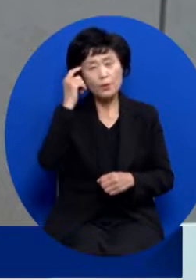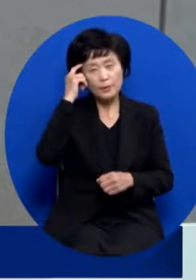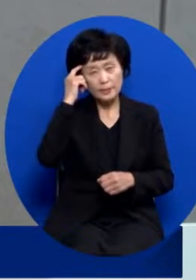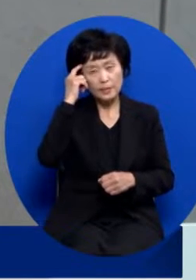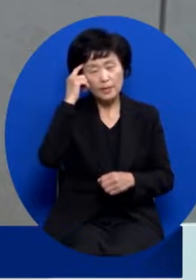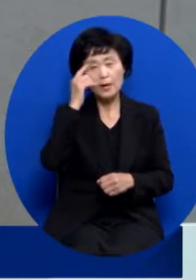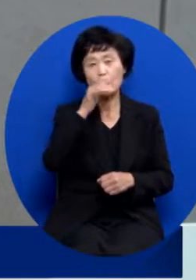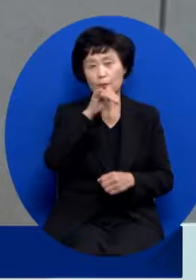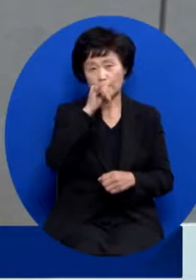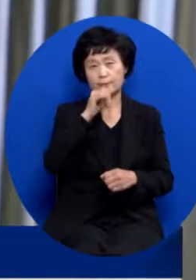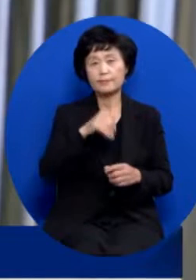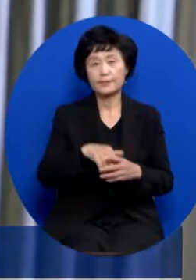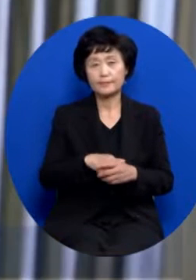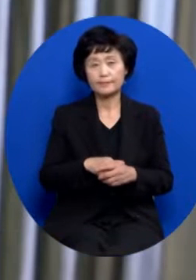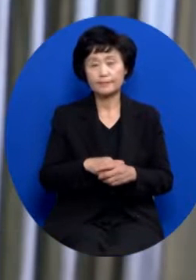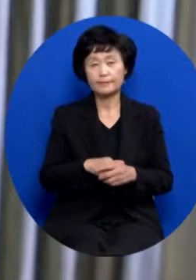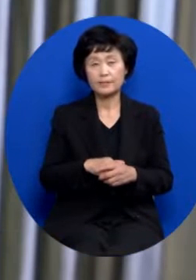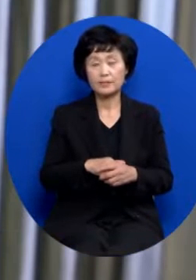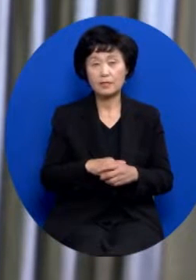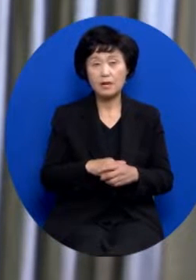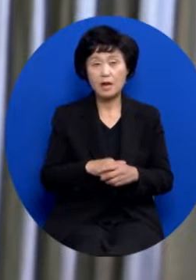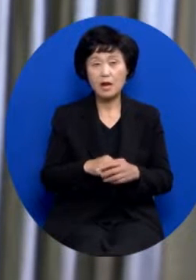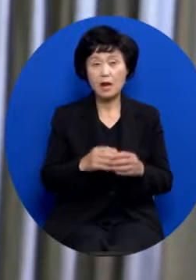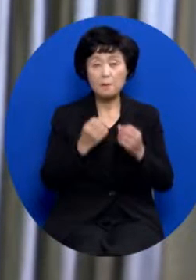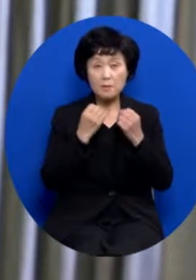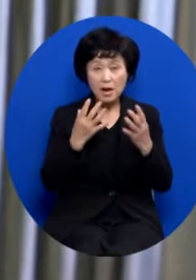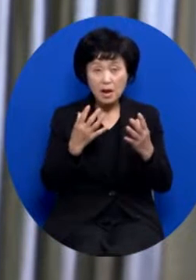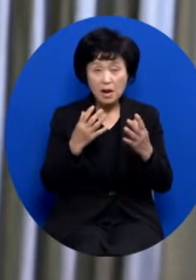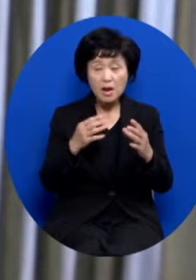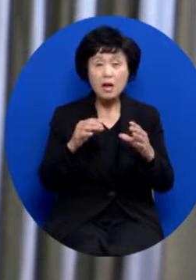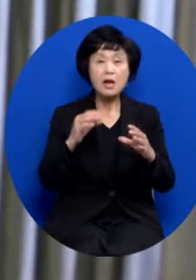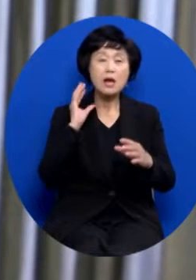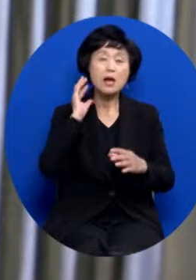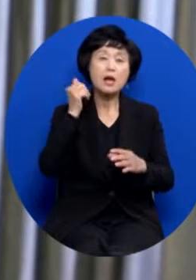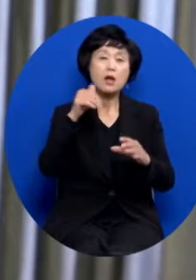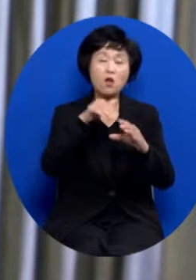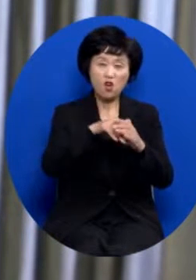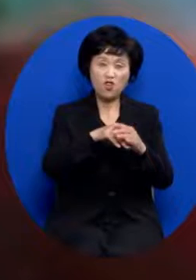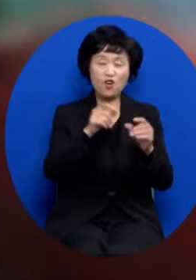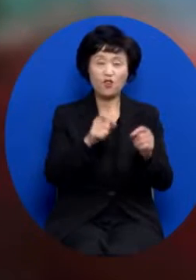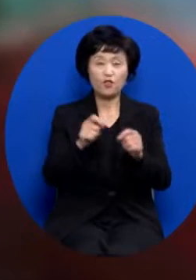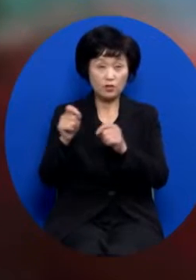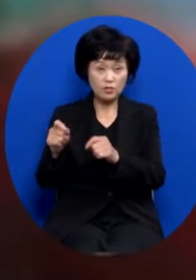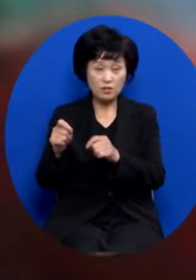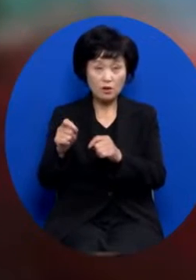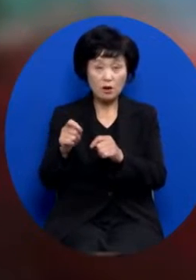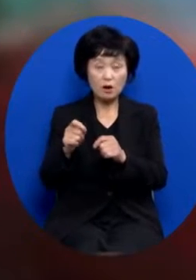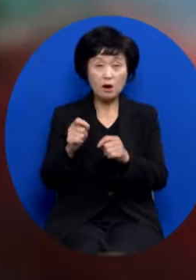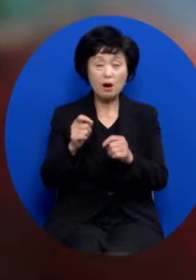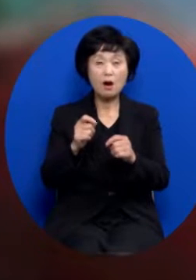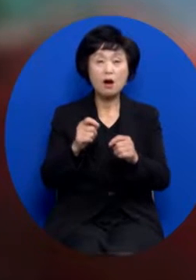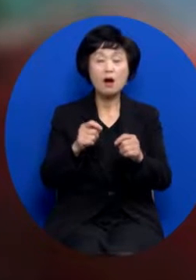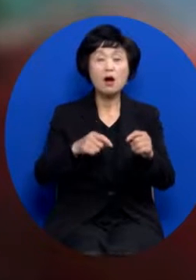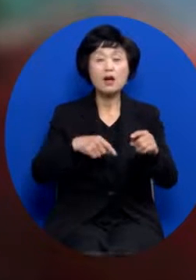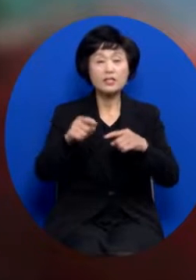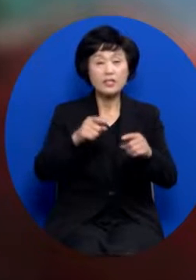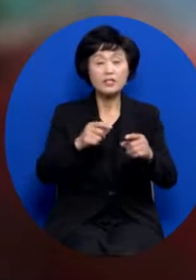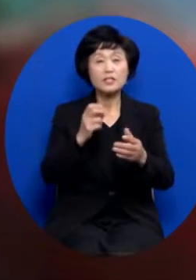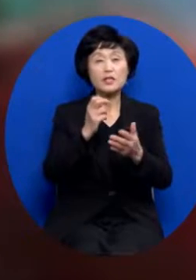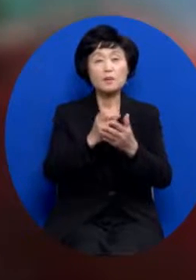생각들을 해보죠. 엎친 데 덮친 격 대통령 선거마저 지연되면서 국정 공백 상태가 이어지고 있는